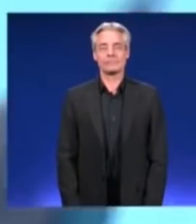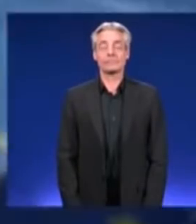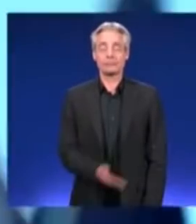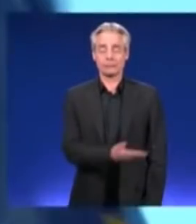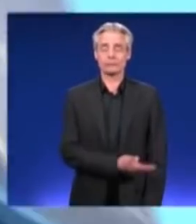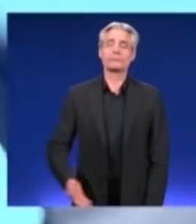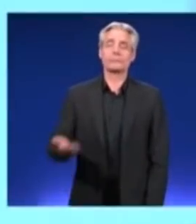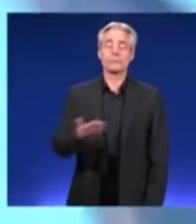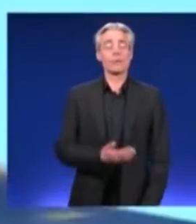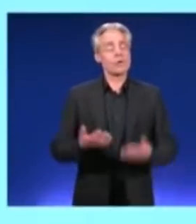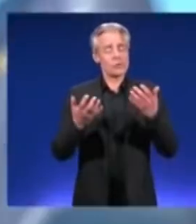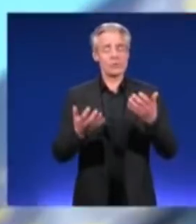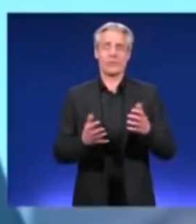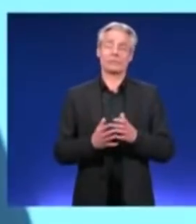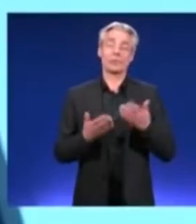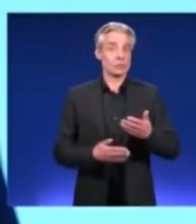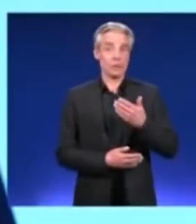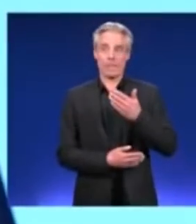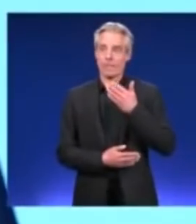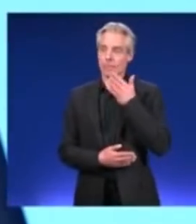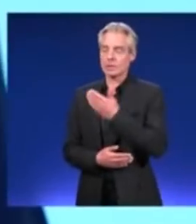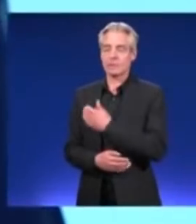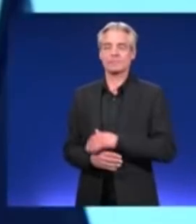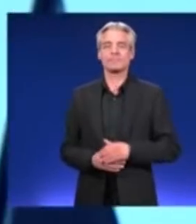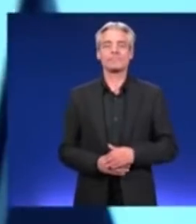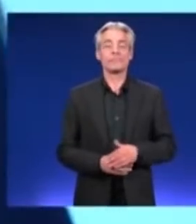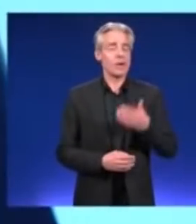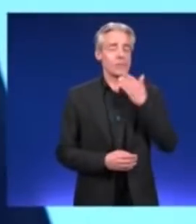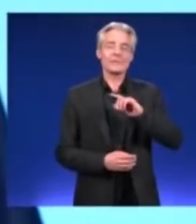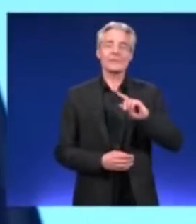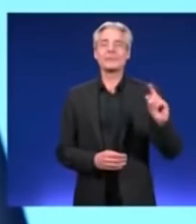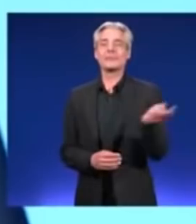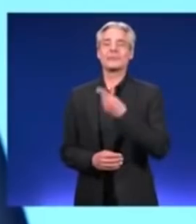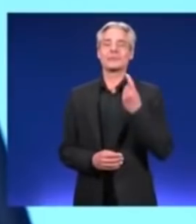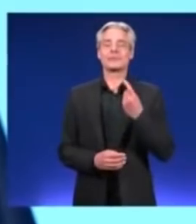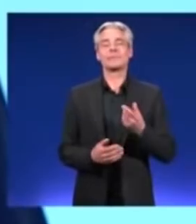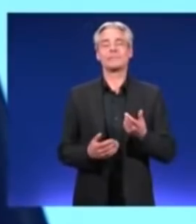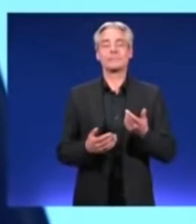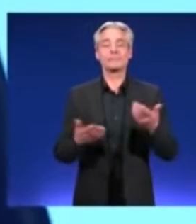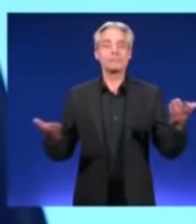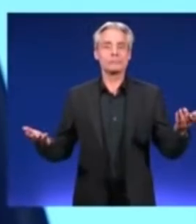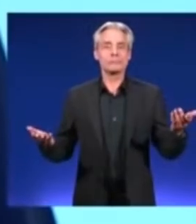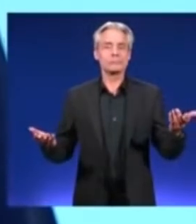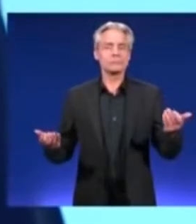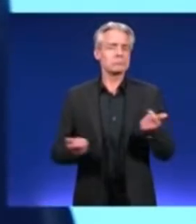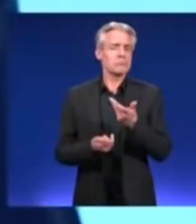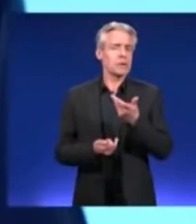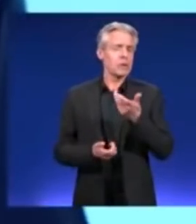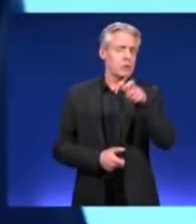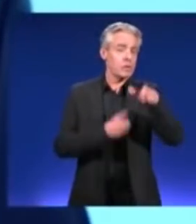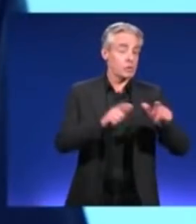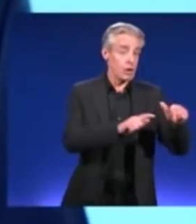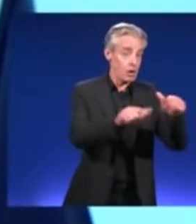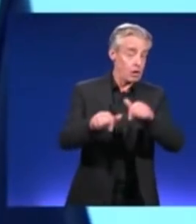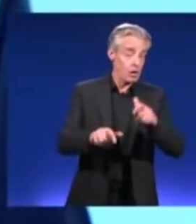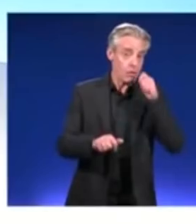Je veux aussi remercier toutes celles et ceux, quelques-uns sont là ici